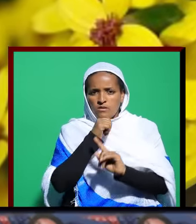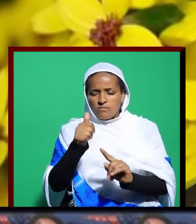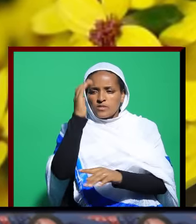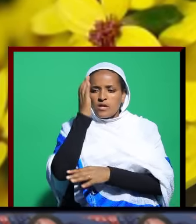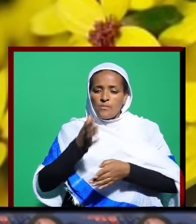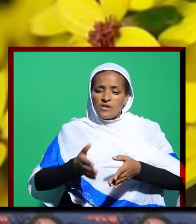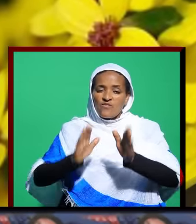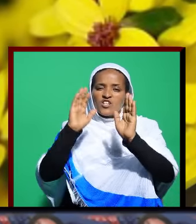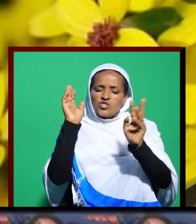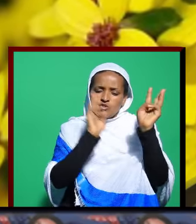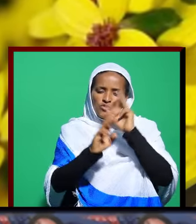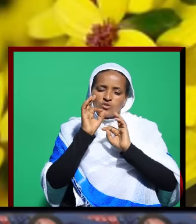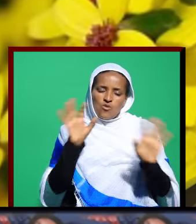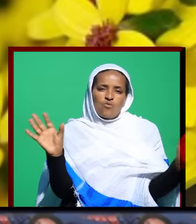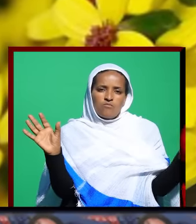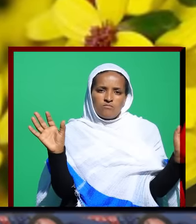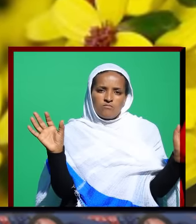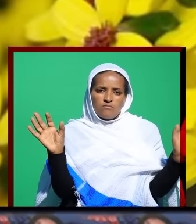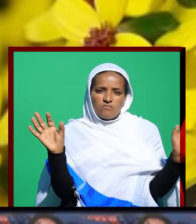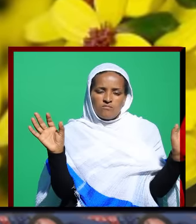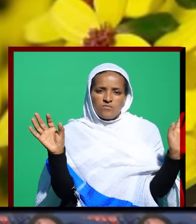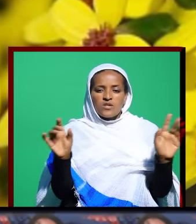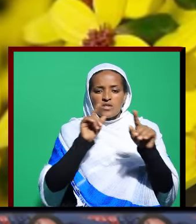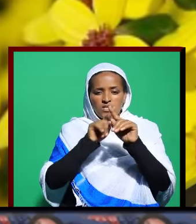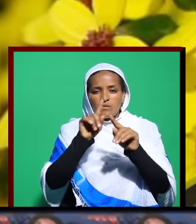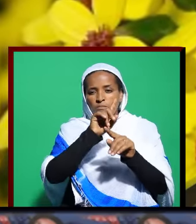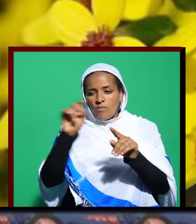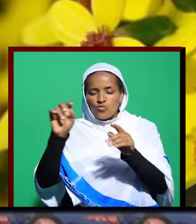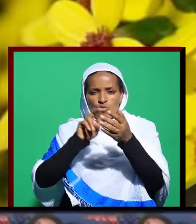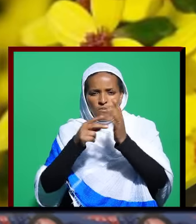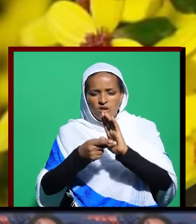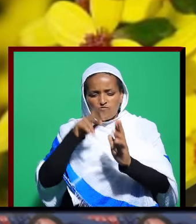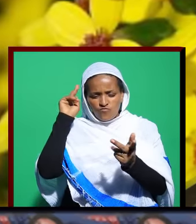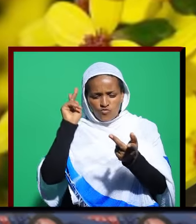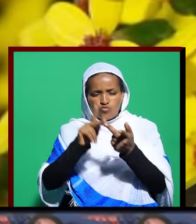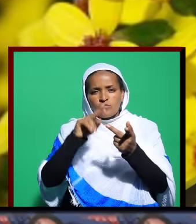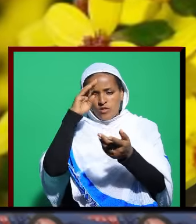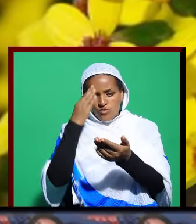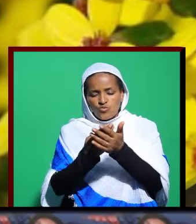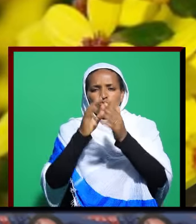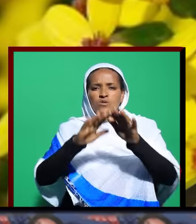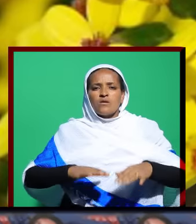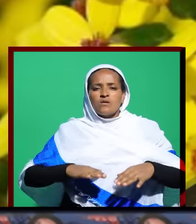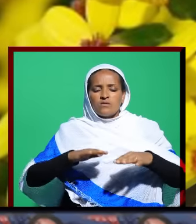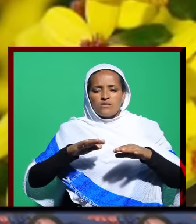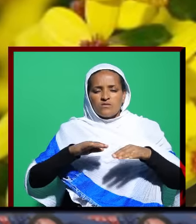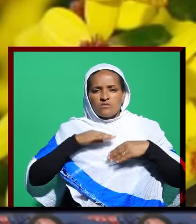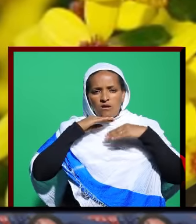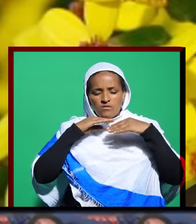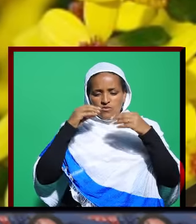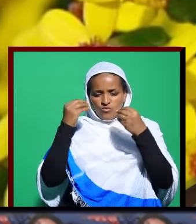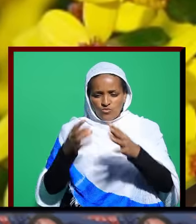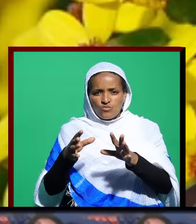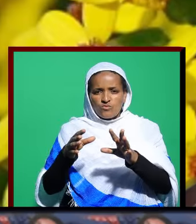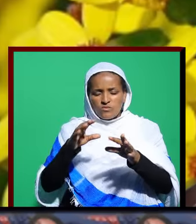ማለት አይደለም። እግዚአብሔር ከፈቀደ ችግር የለውም፣ በተአምራት ሊሆን ይችላል። ግን መቶ ማለትም ማለት ነው ፍጹም የልጁን እርካታ ቢያሟላ፣